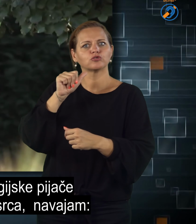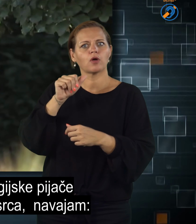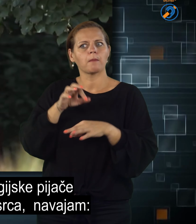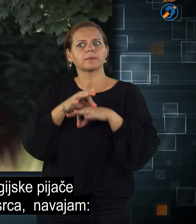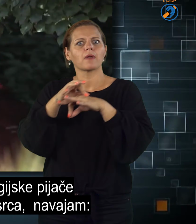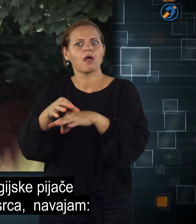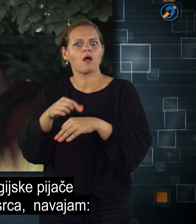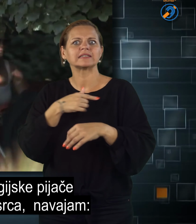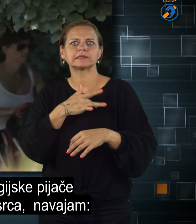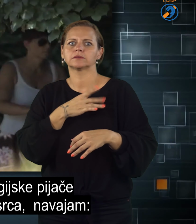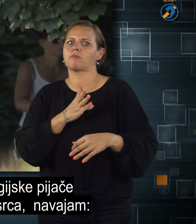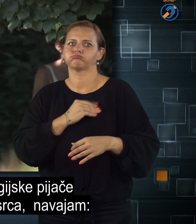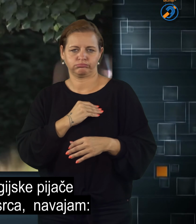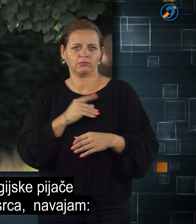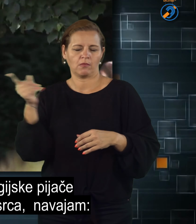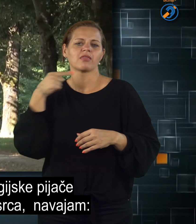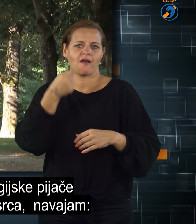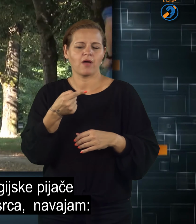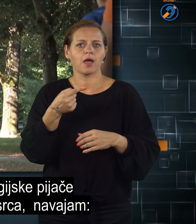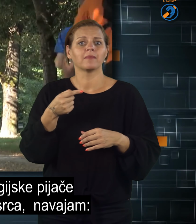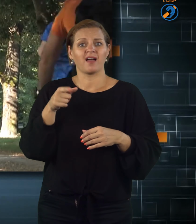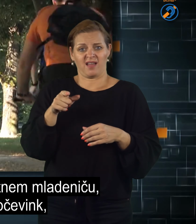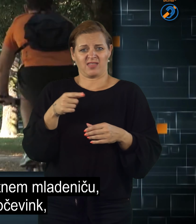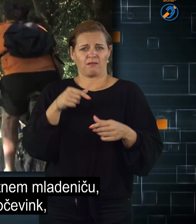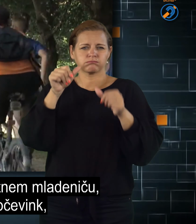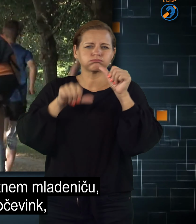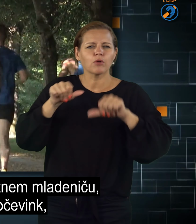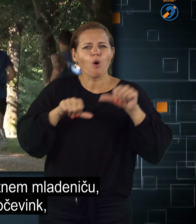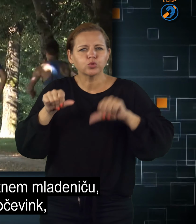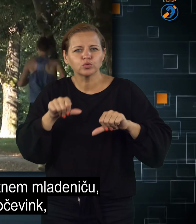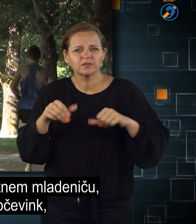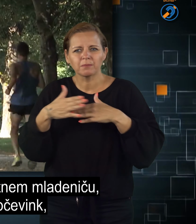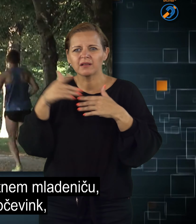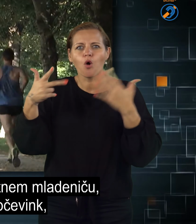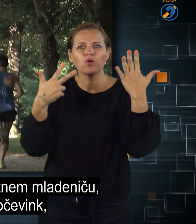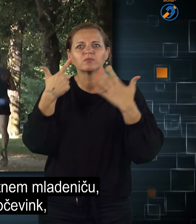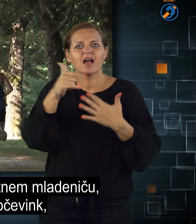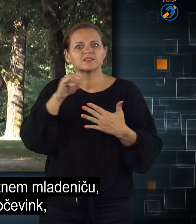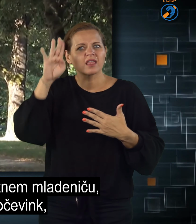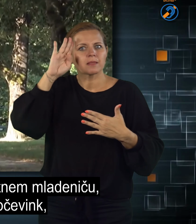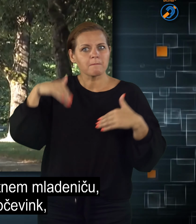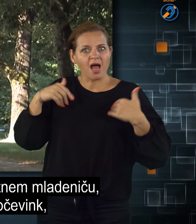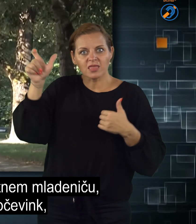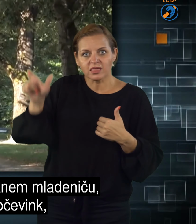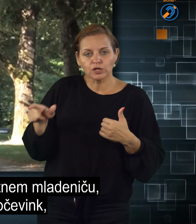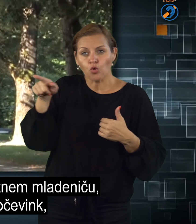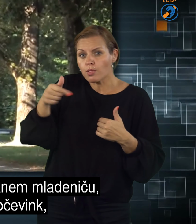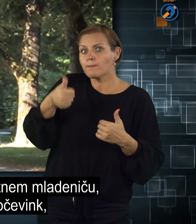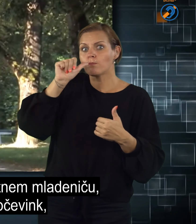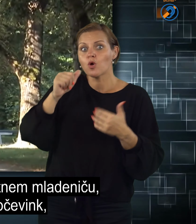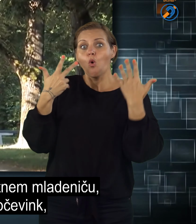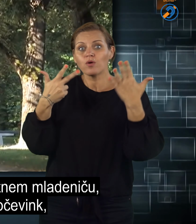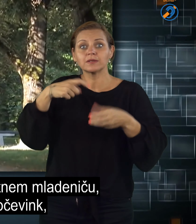pripeljalo do zastoja srca. Navajam, na obdukciji pri 28-letnem mladeniču, ki je popil 8 pločevink,